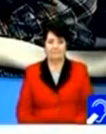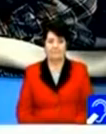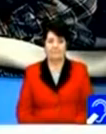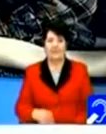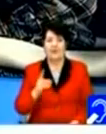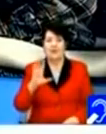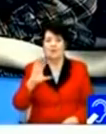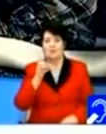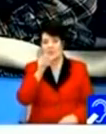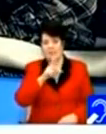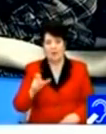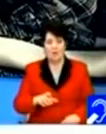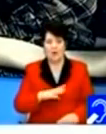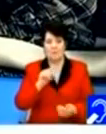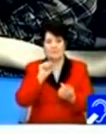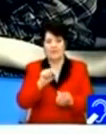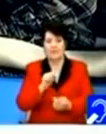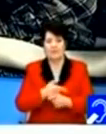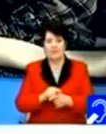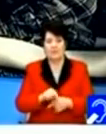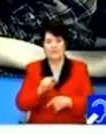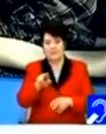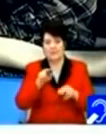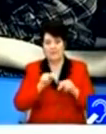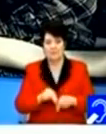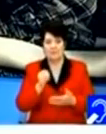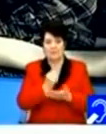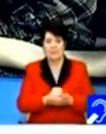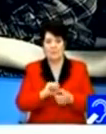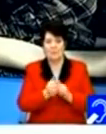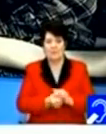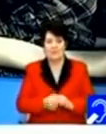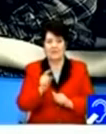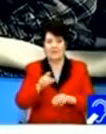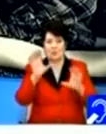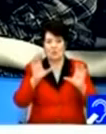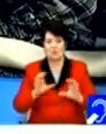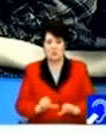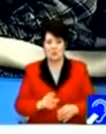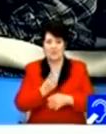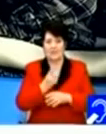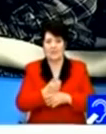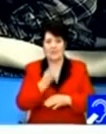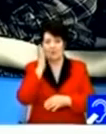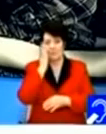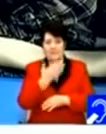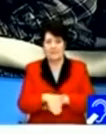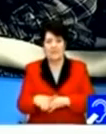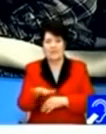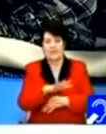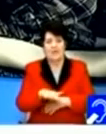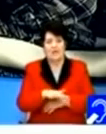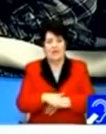Sute de oameni au protestat în fața Parlamentului din Budapesta pentru adoptarea modificărilor din Constituție care interzic dormitul în spațiile